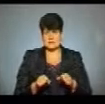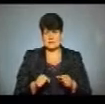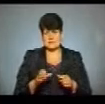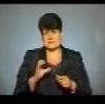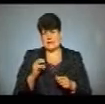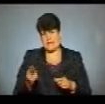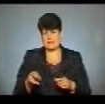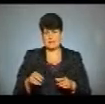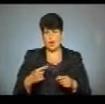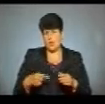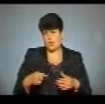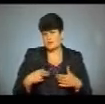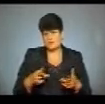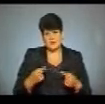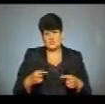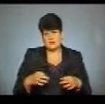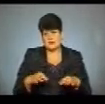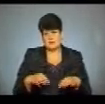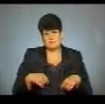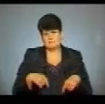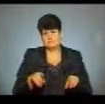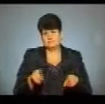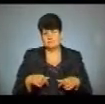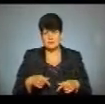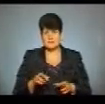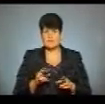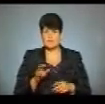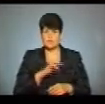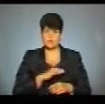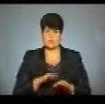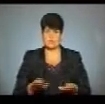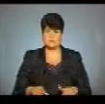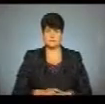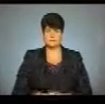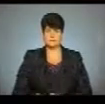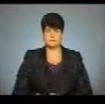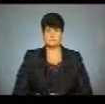чи будь-яким іншим транспортним засобом, так, які використовують діти.